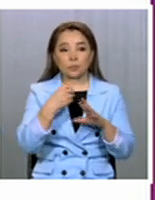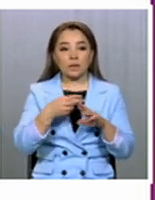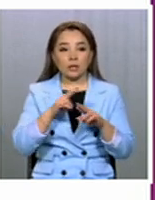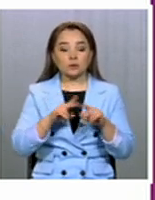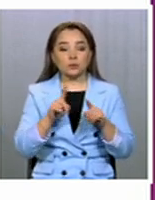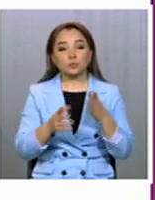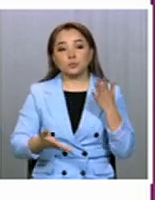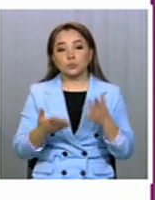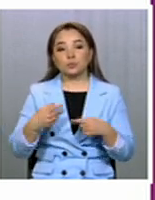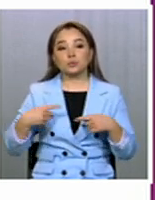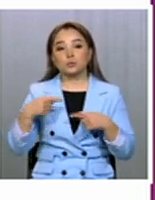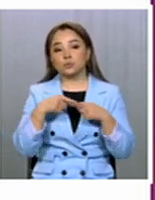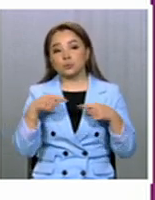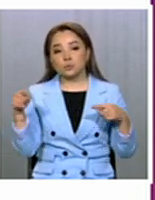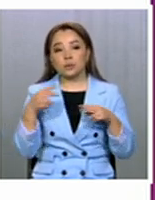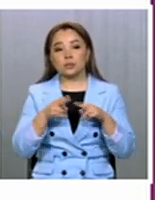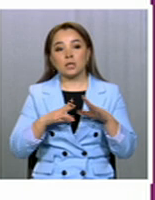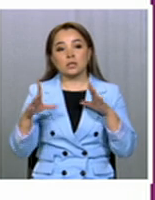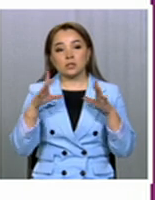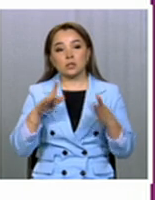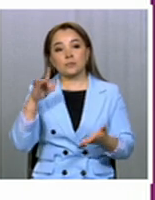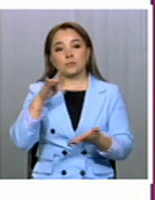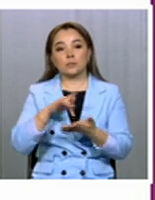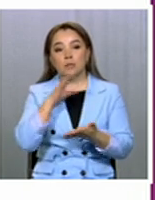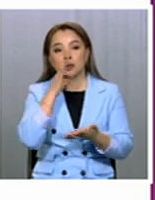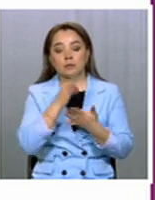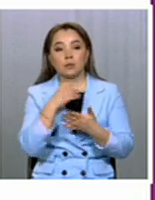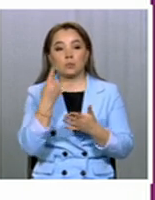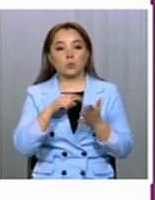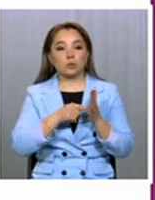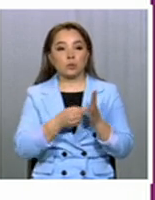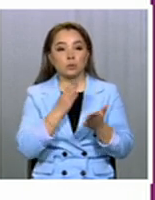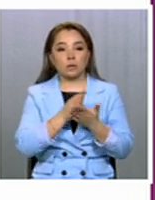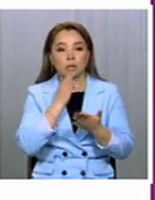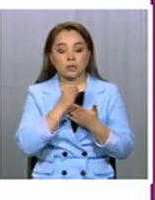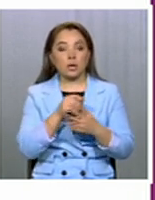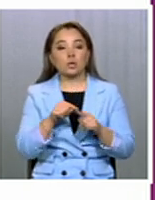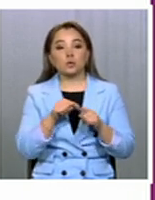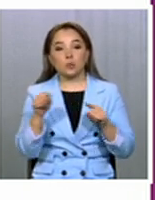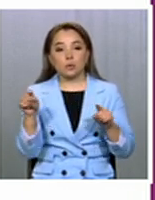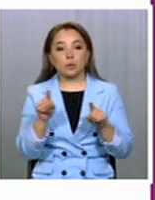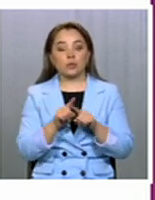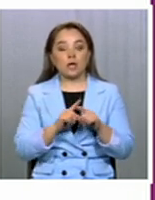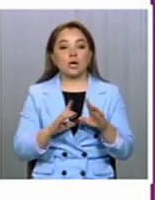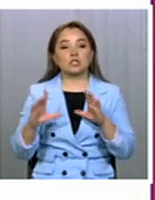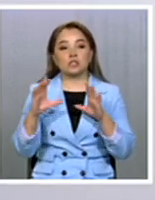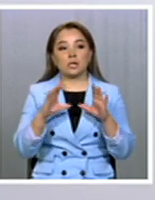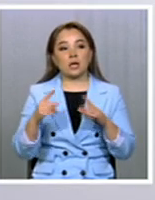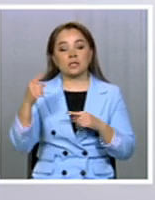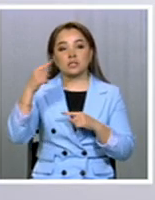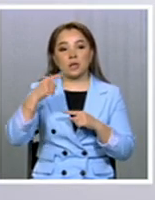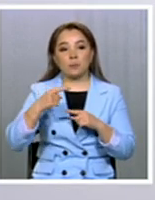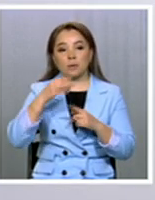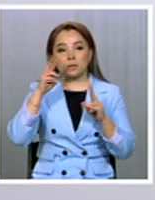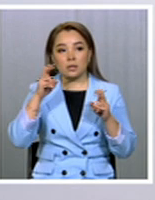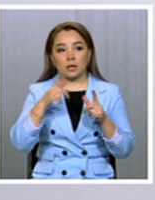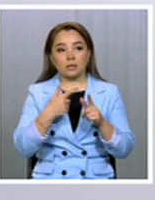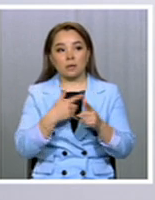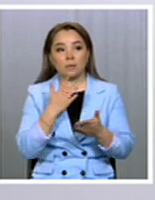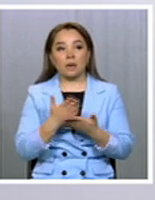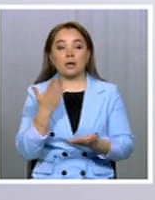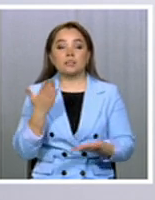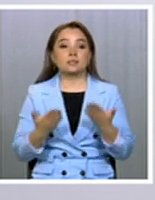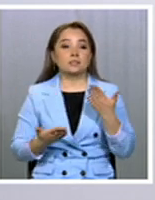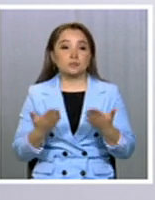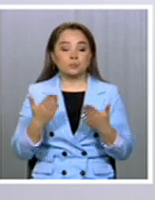мен шеңбердің ортақ бір нүктесі болса, онда бұл түзуді біз жанама деп атаймыз. Ал егер